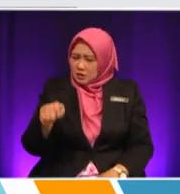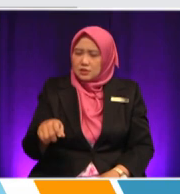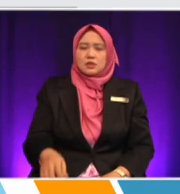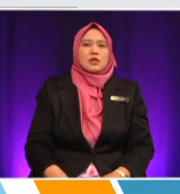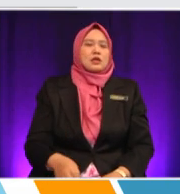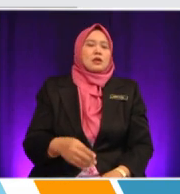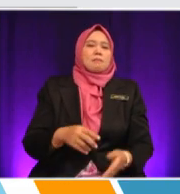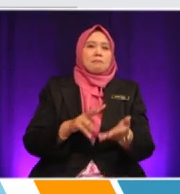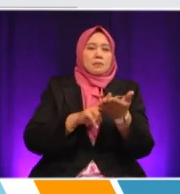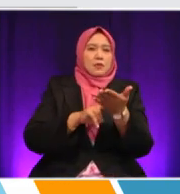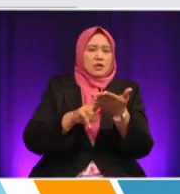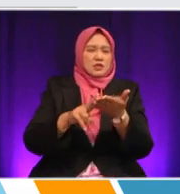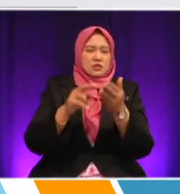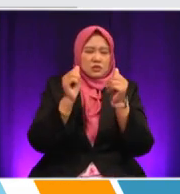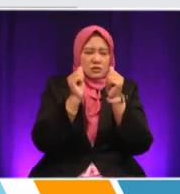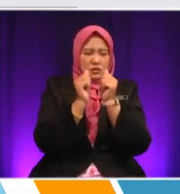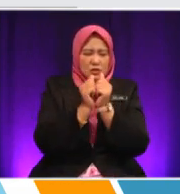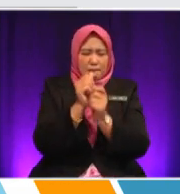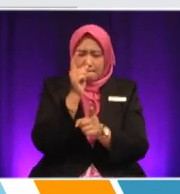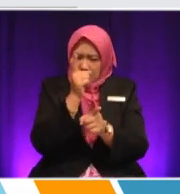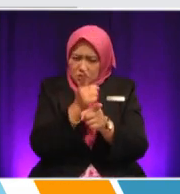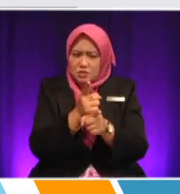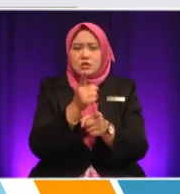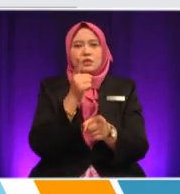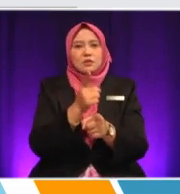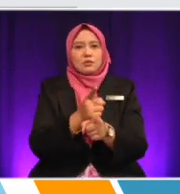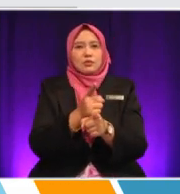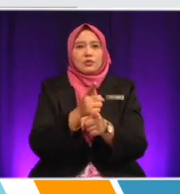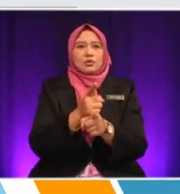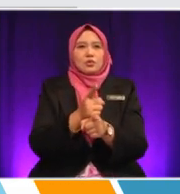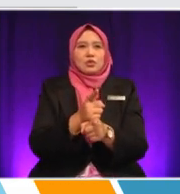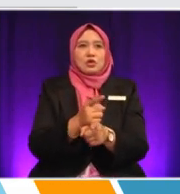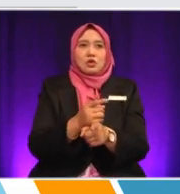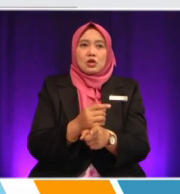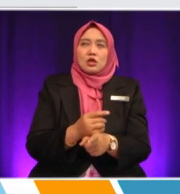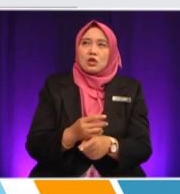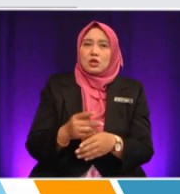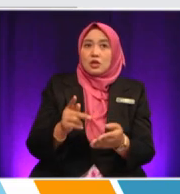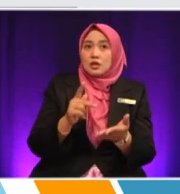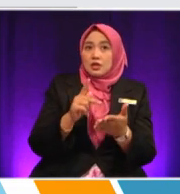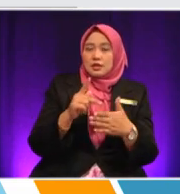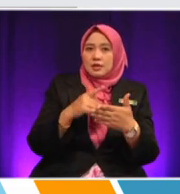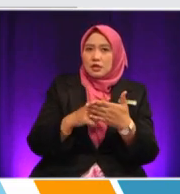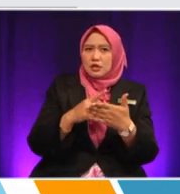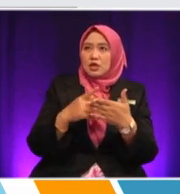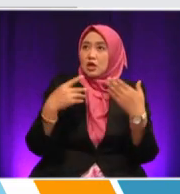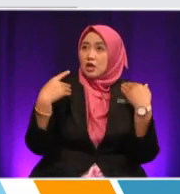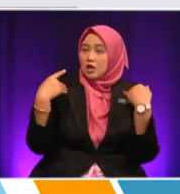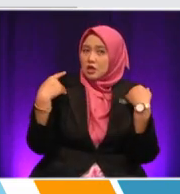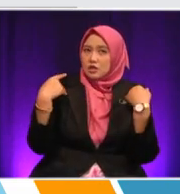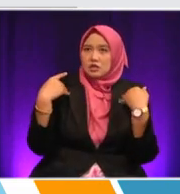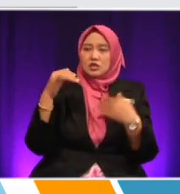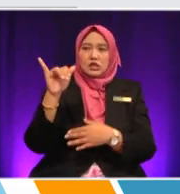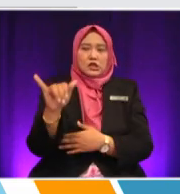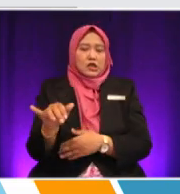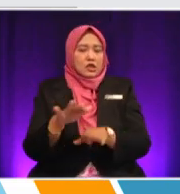rancangan ini dengan teliti sebab kadang-kadang dia di atas tidak sama dengan di dalam bahan rangsangan jadi dalam